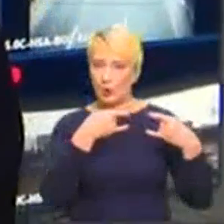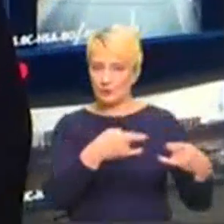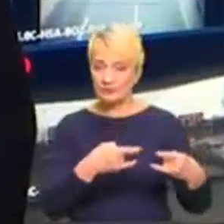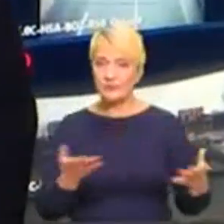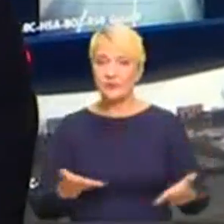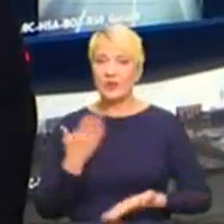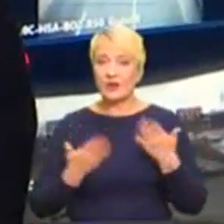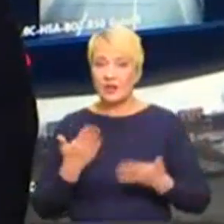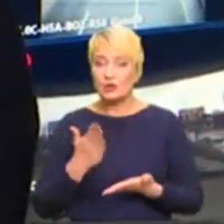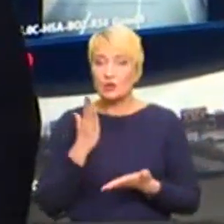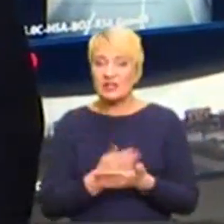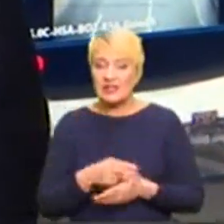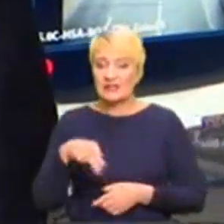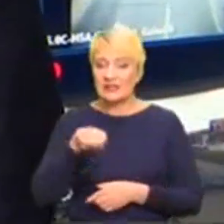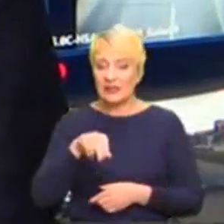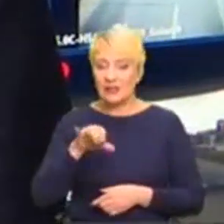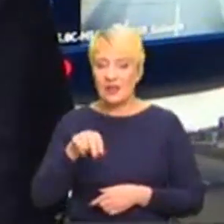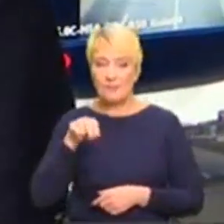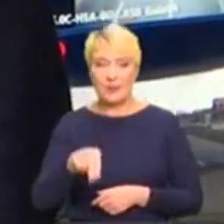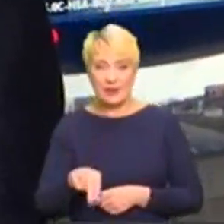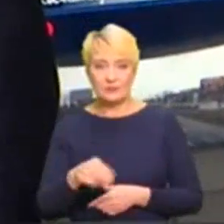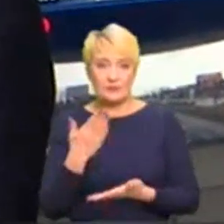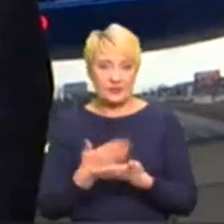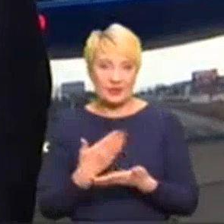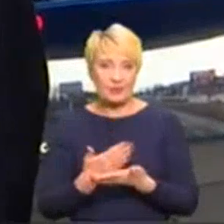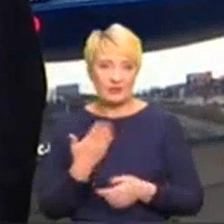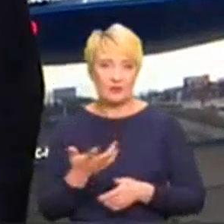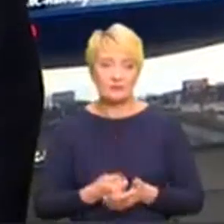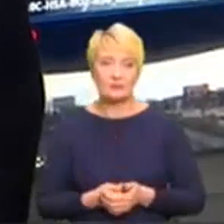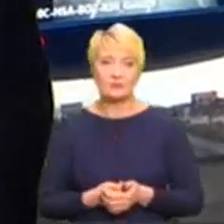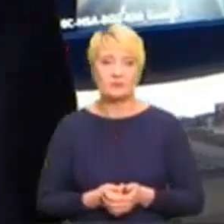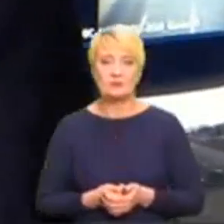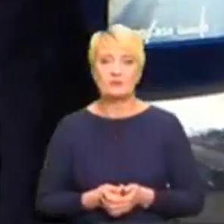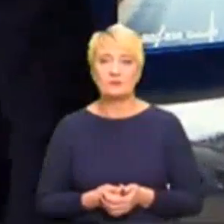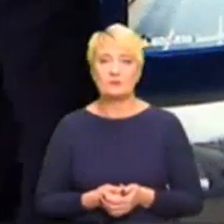у нас є такі сценарії, наприклад,